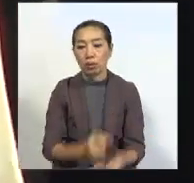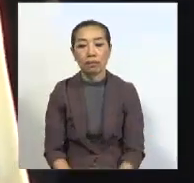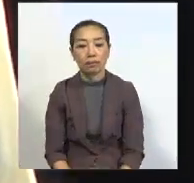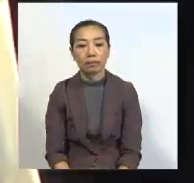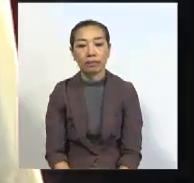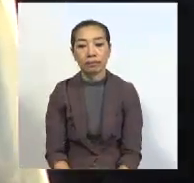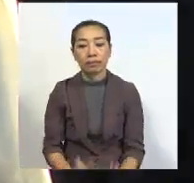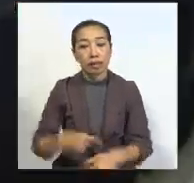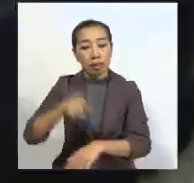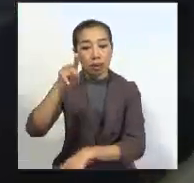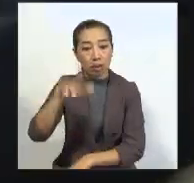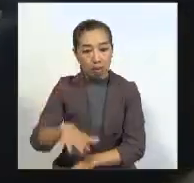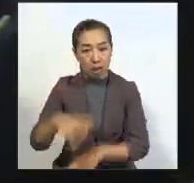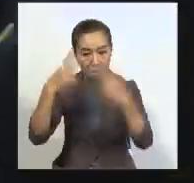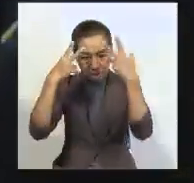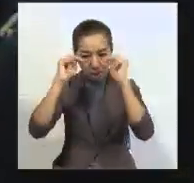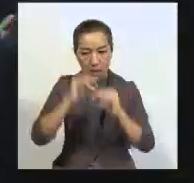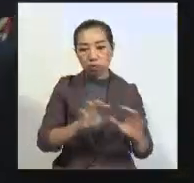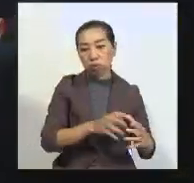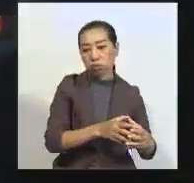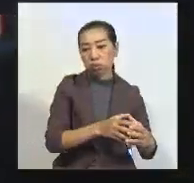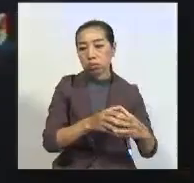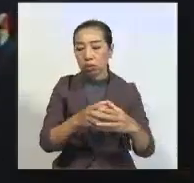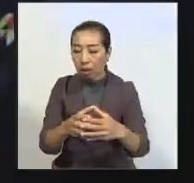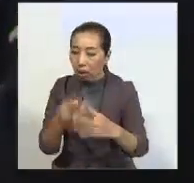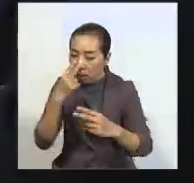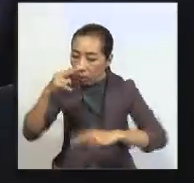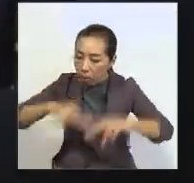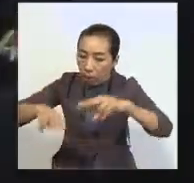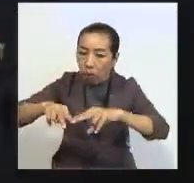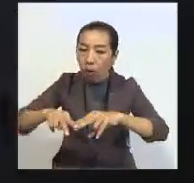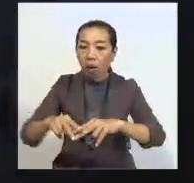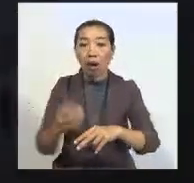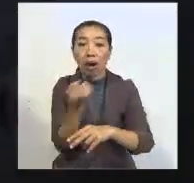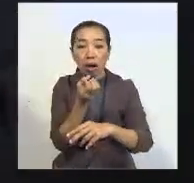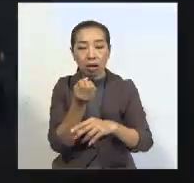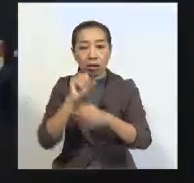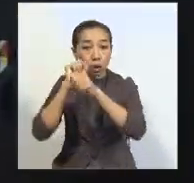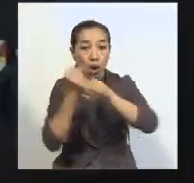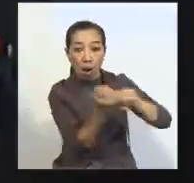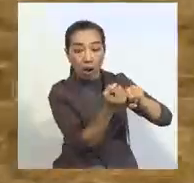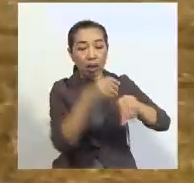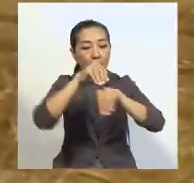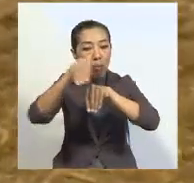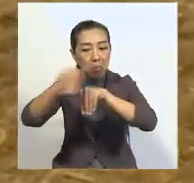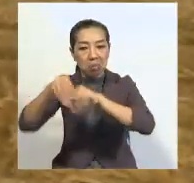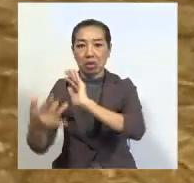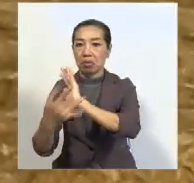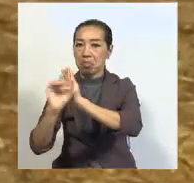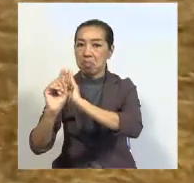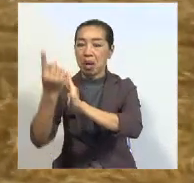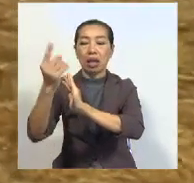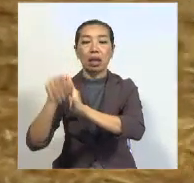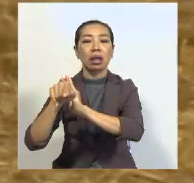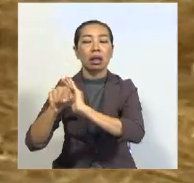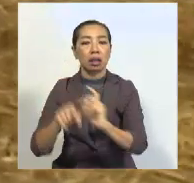ส่วนในช่วงบ่ายนายกรัฐมนตรีนะคะยังได้ตรวจเยี่ยมการใช้นวัตกรรมบริหารจัดการไร่อ้อยสมัยใหม่ที่ไร่กุดจอกตำบลโคกส